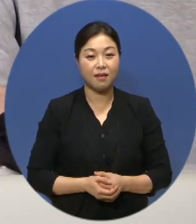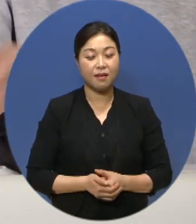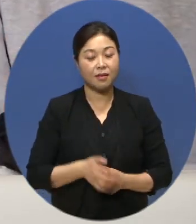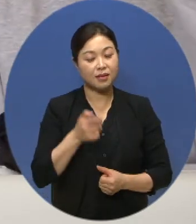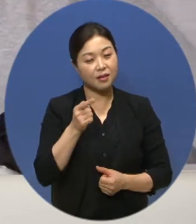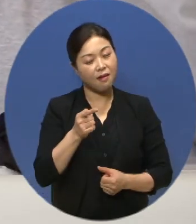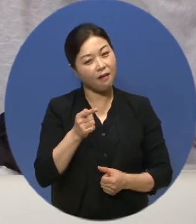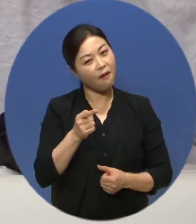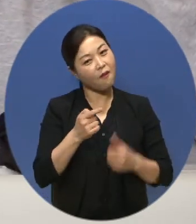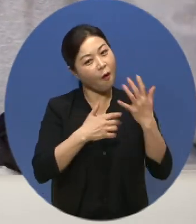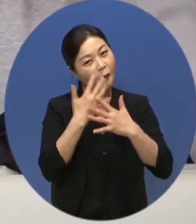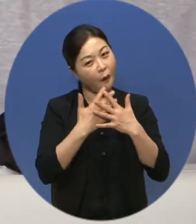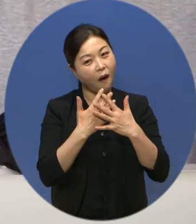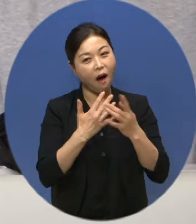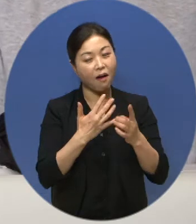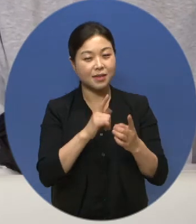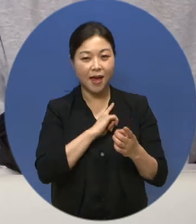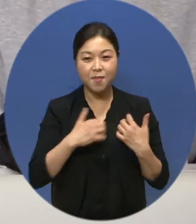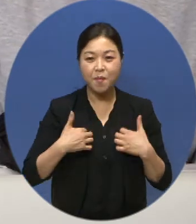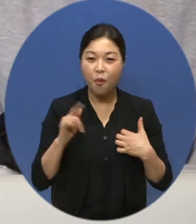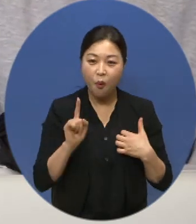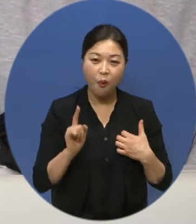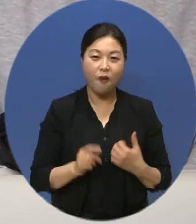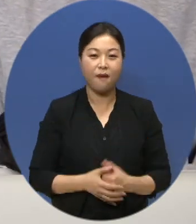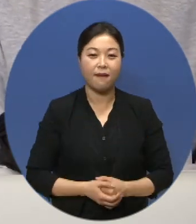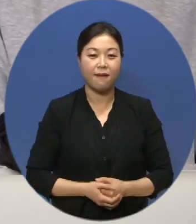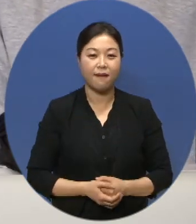큰 매력은